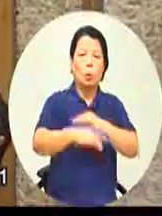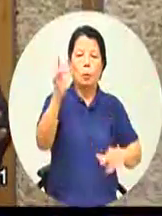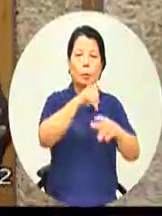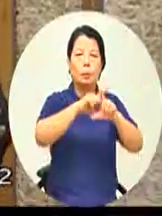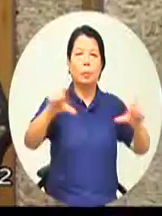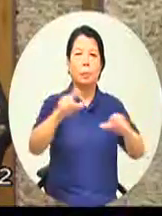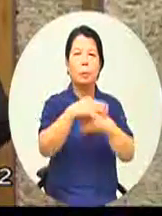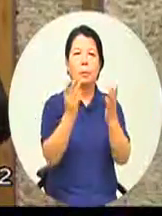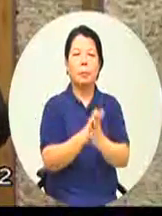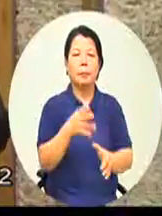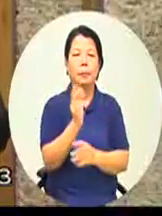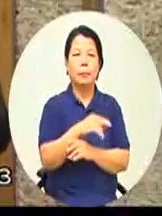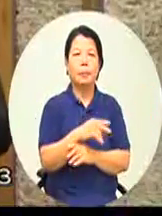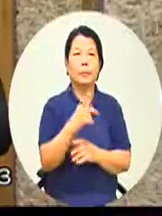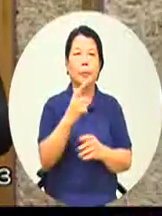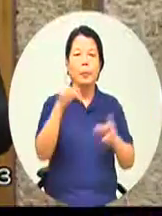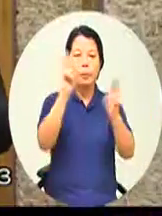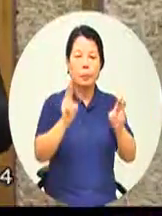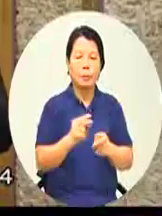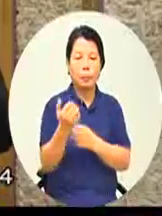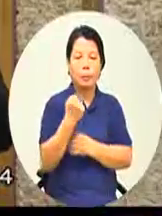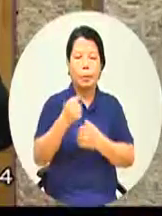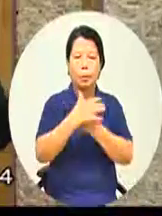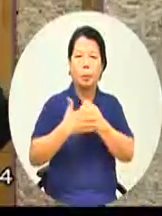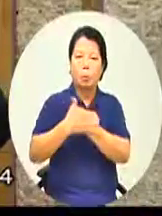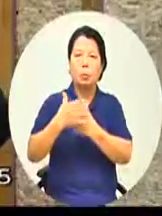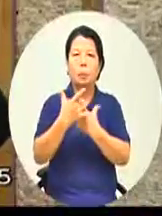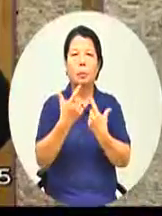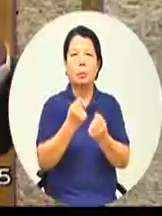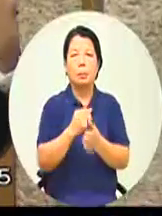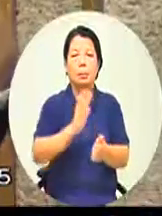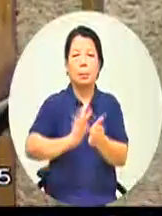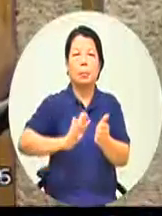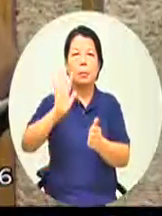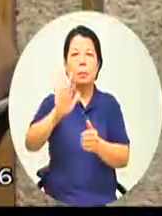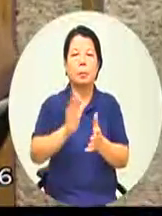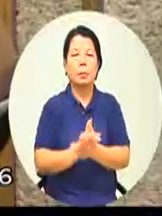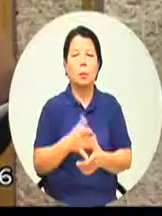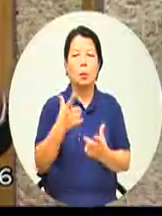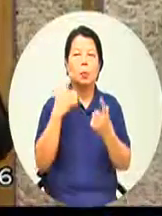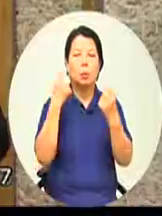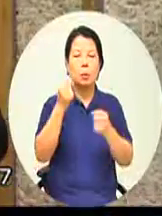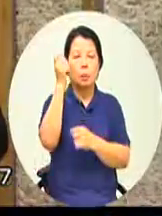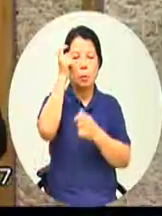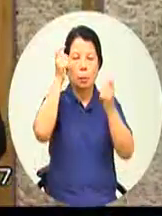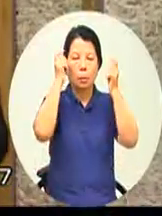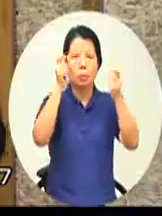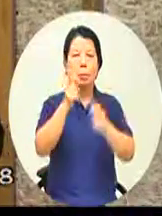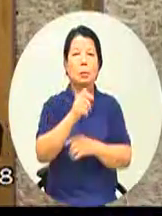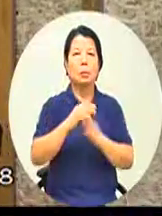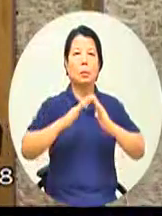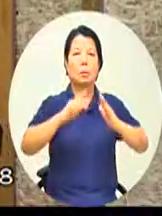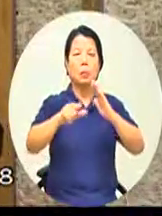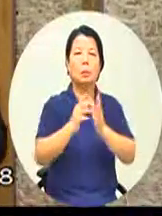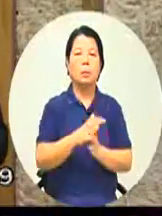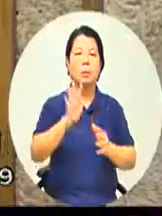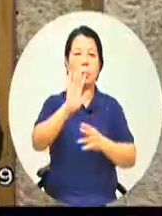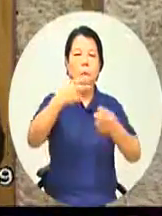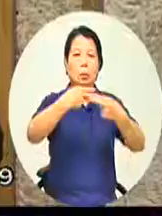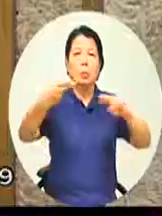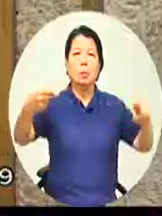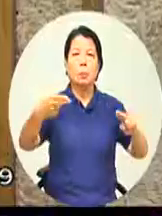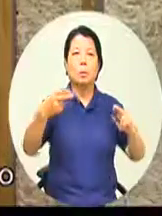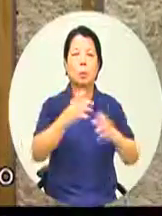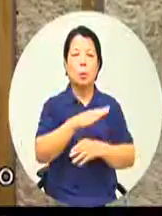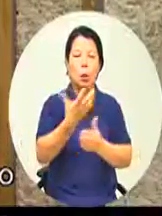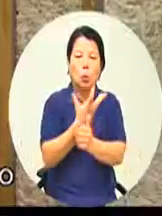括电力维修也受到影响。事实上，因为像在比如说我们原高市的地区，很多这些有线电视的线，他们是有